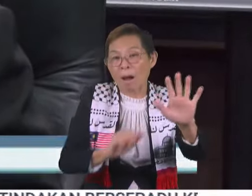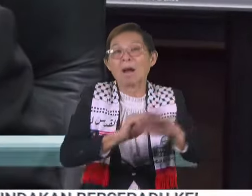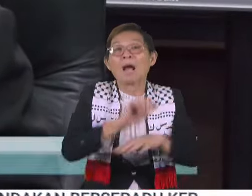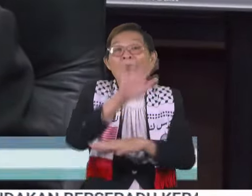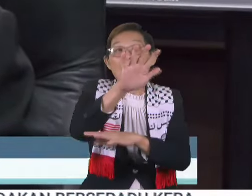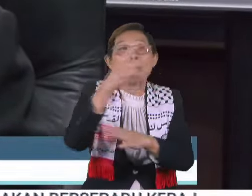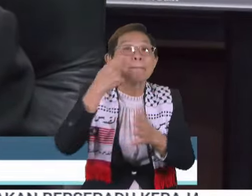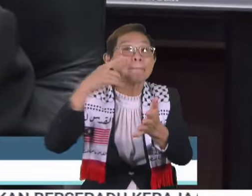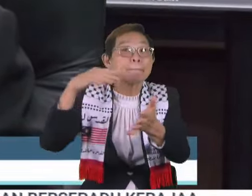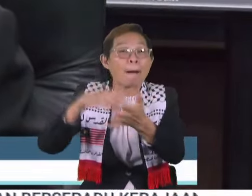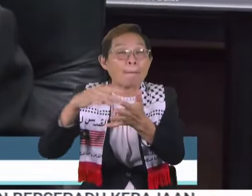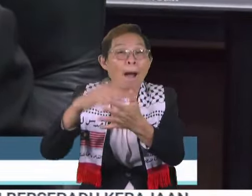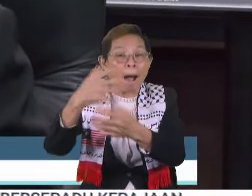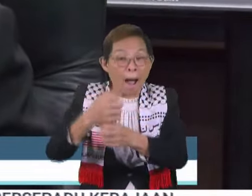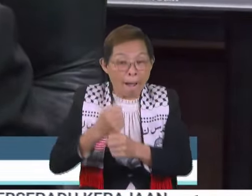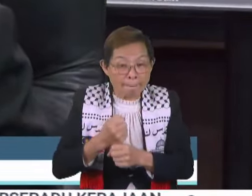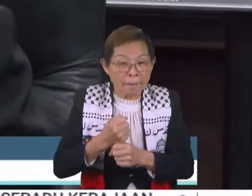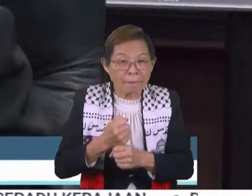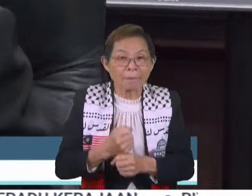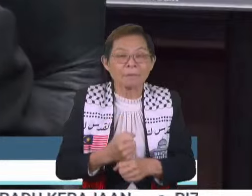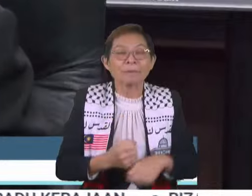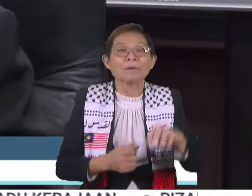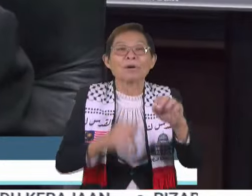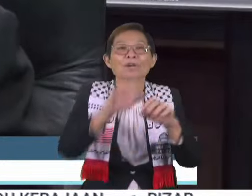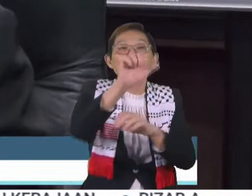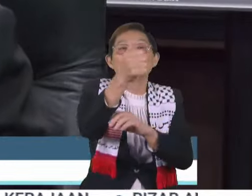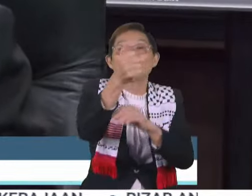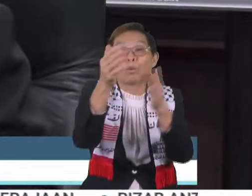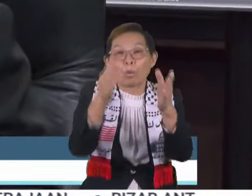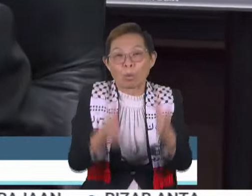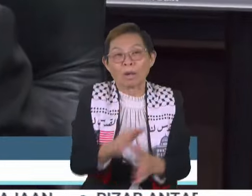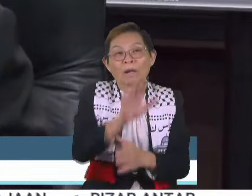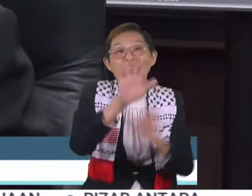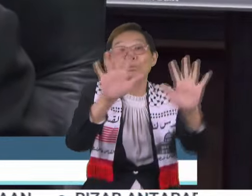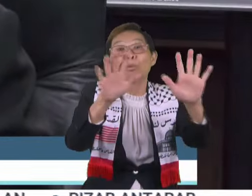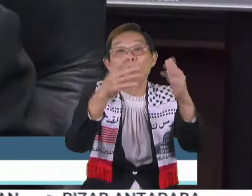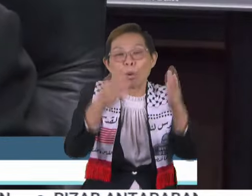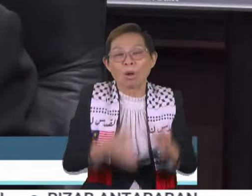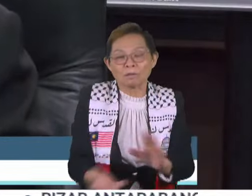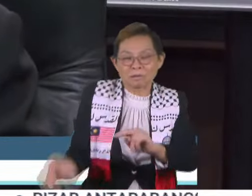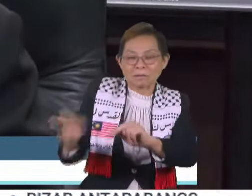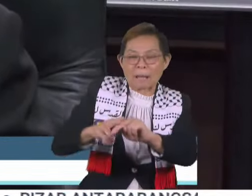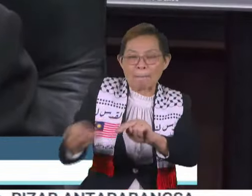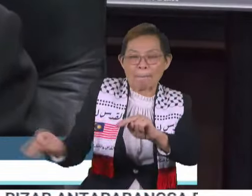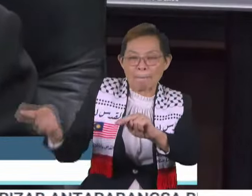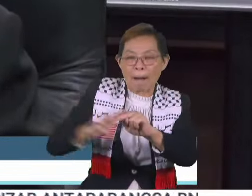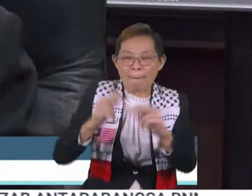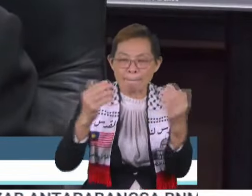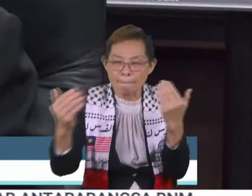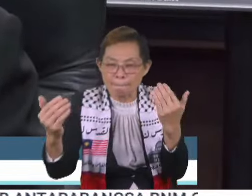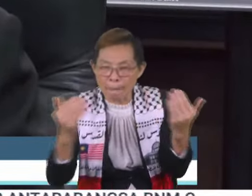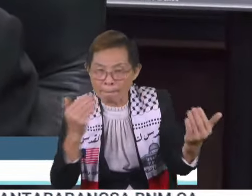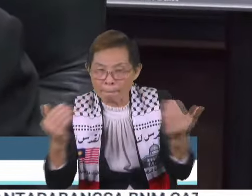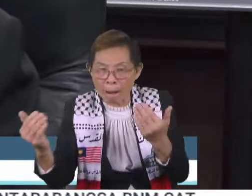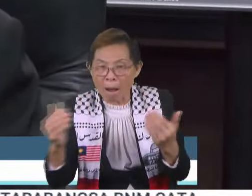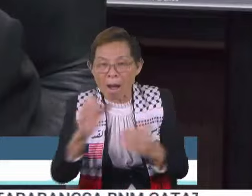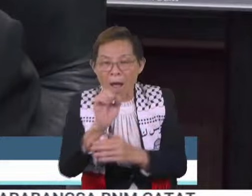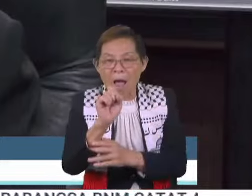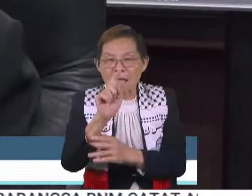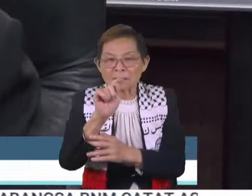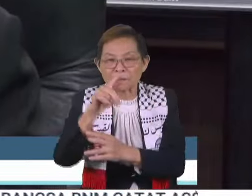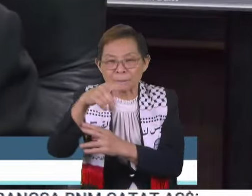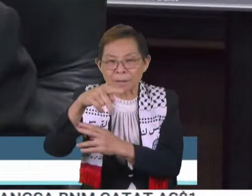mata pelajaran yang diambil adalah seramai 10 orang, bertambah bilangannya berbanding pada keputusan